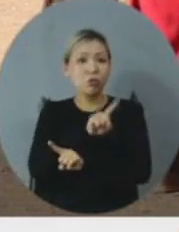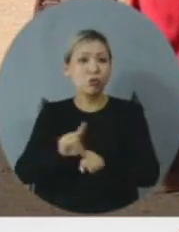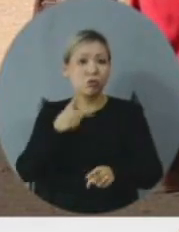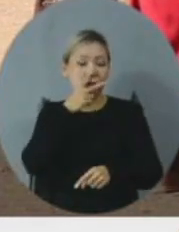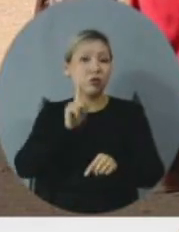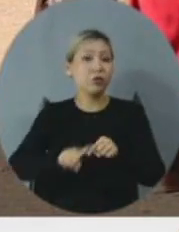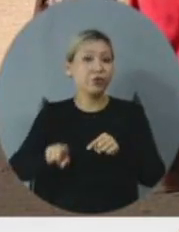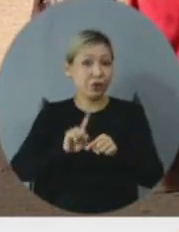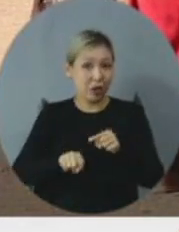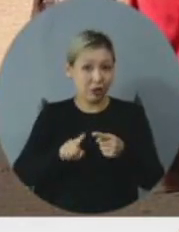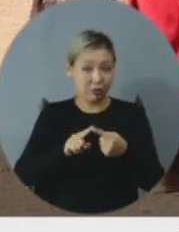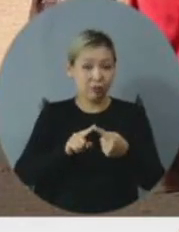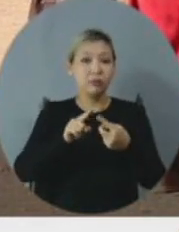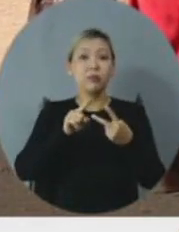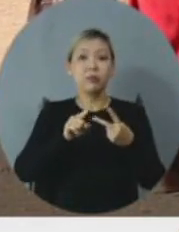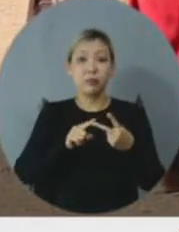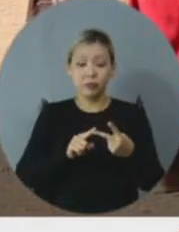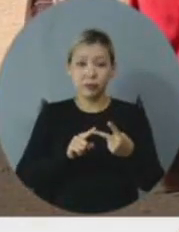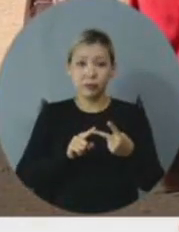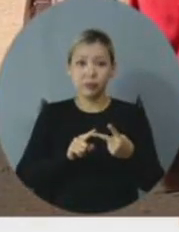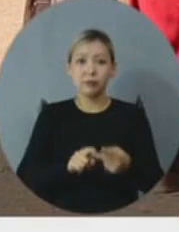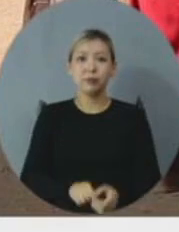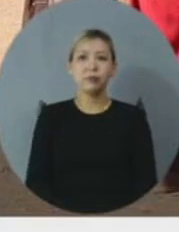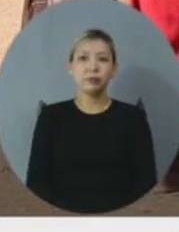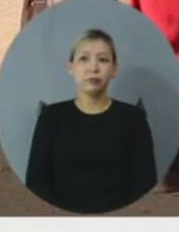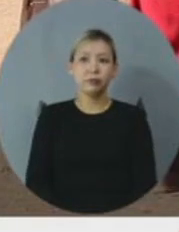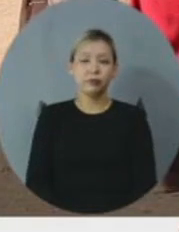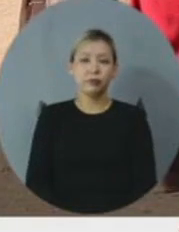шалгах. За тэгээд дээр нь яг одоо энэ